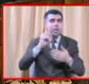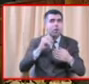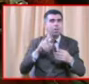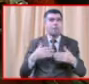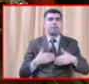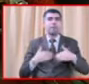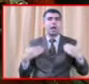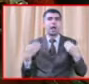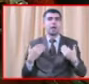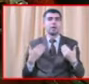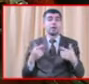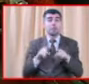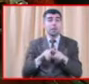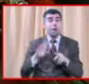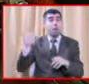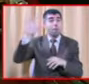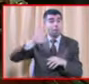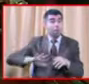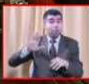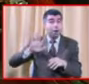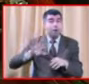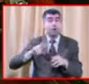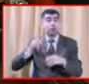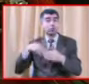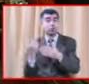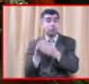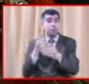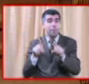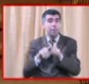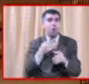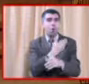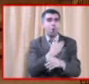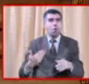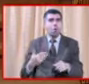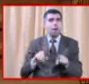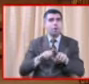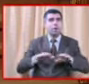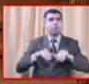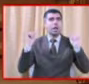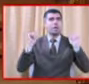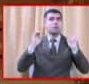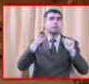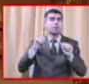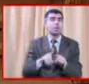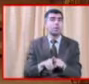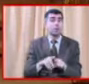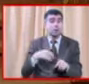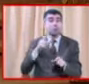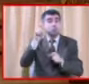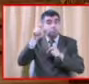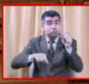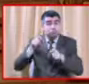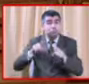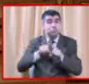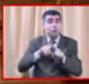ديمقراطيه الحكومه خصها تقدم الاستقاله ديالها اليوم. السيد الوزير، سيد الوزير، المواطنين كيموتوا. قلتوا درتوا